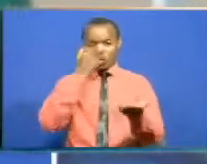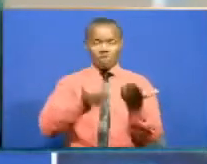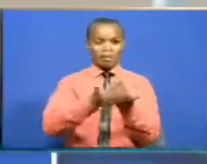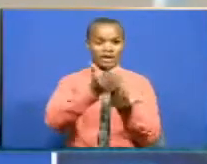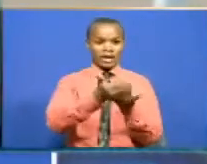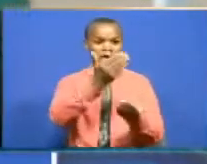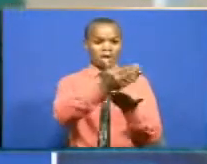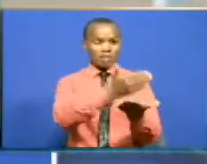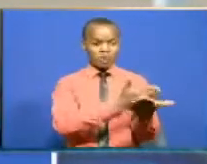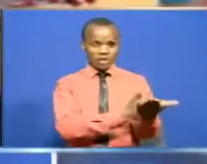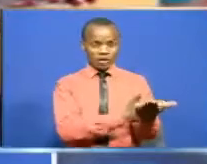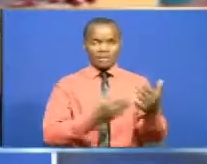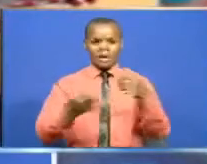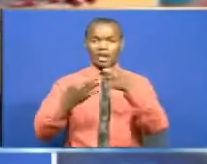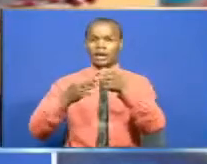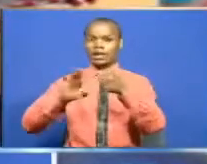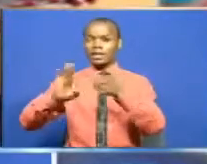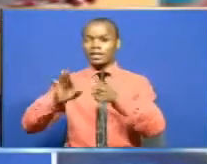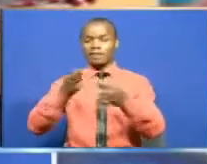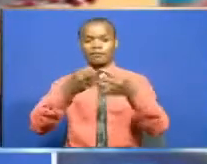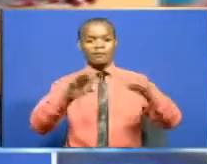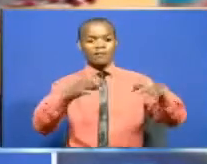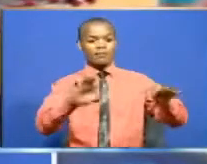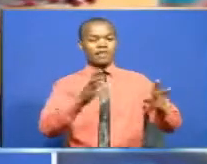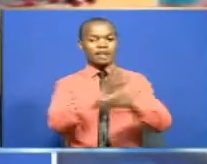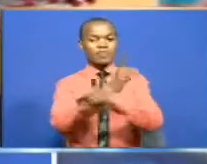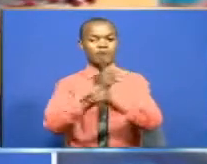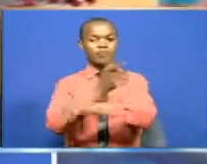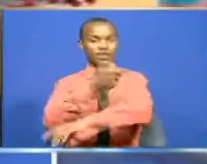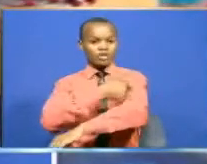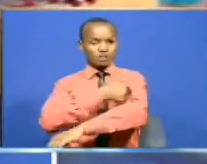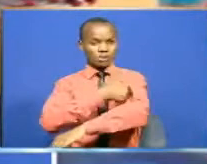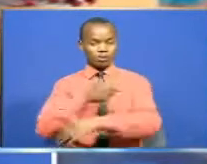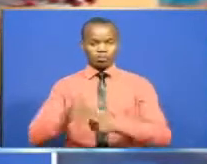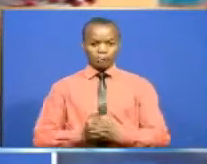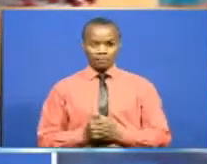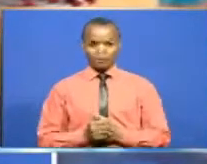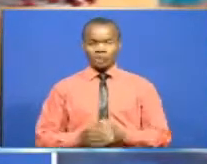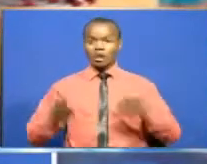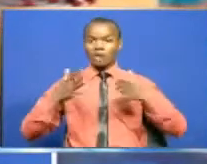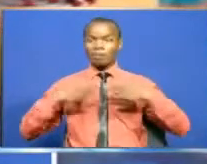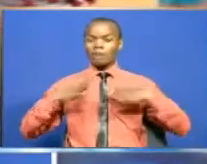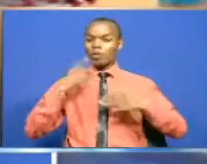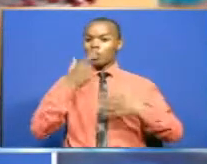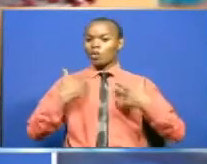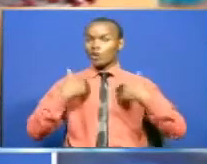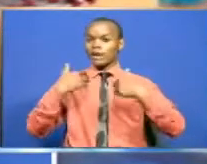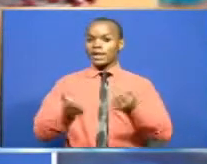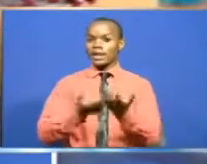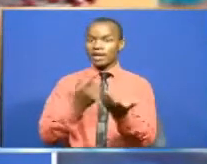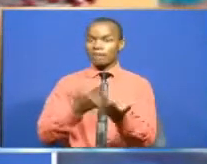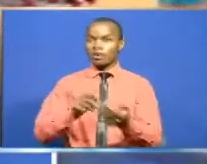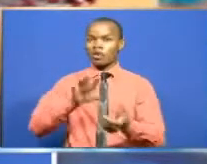huku 83 wakiruhusiwa kuondoka hospitalini. Jumla ya watu waliopona kufikia sasa ni